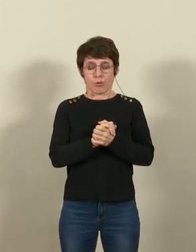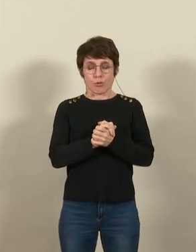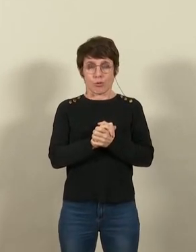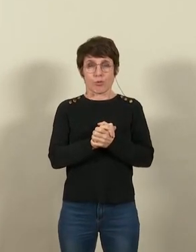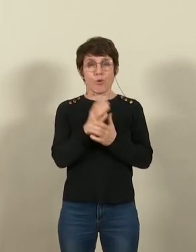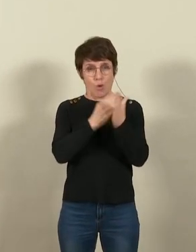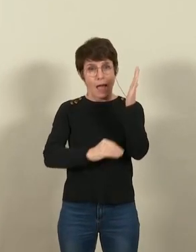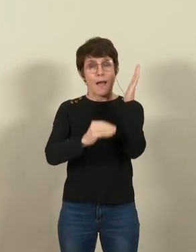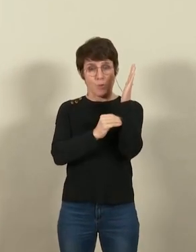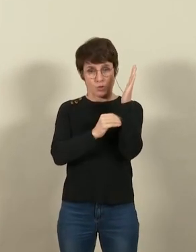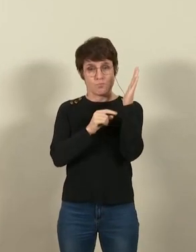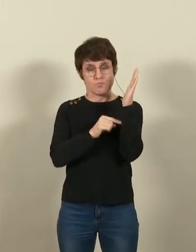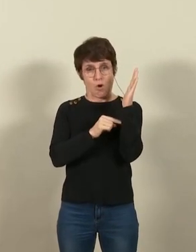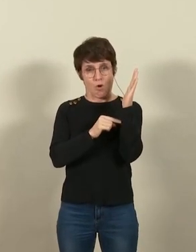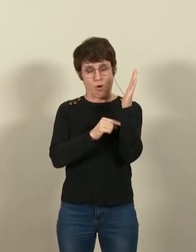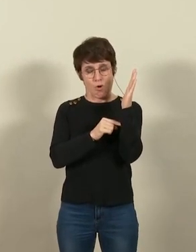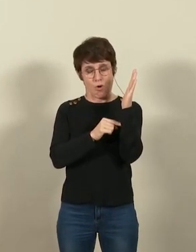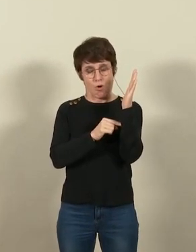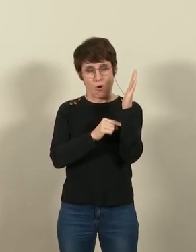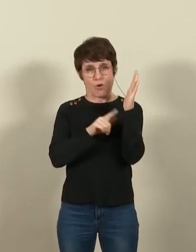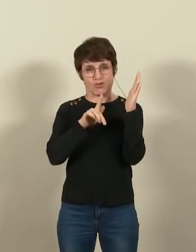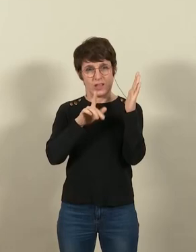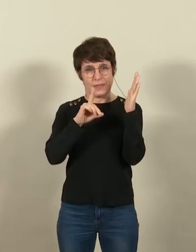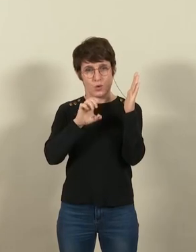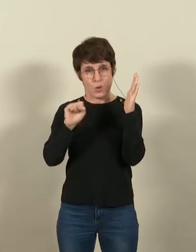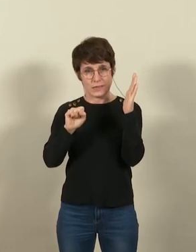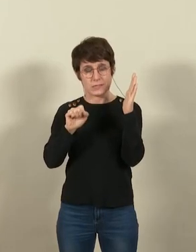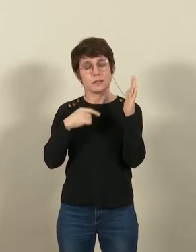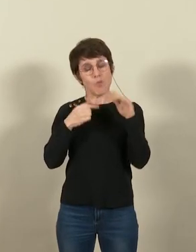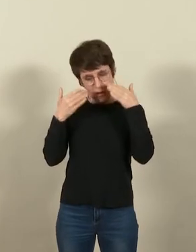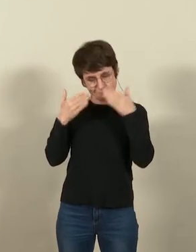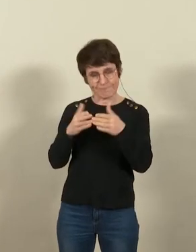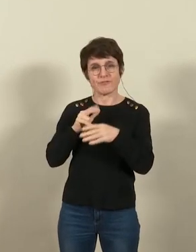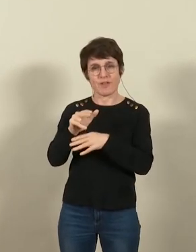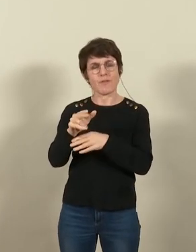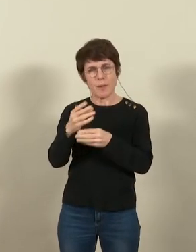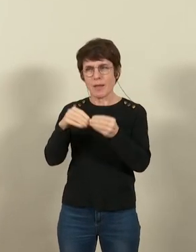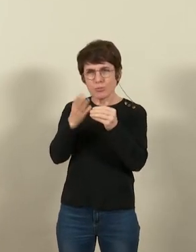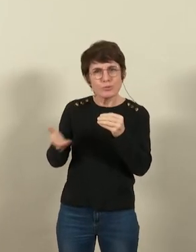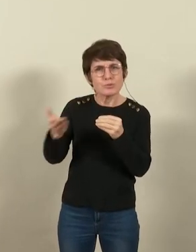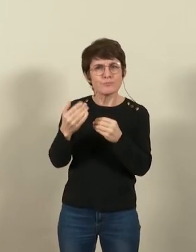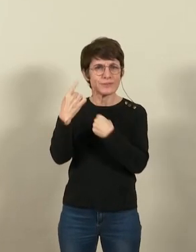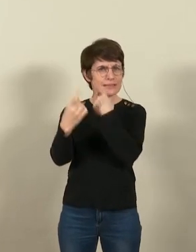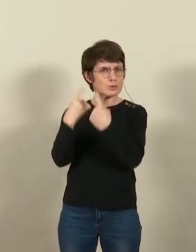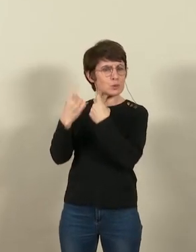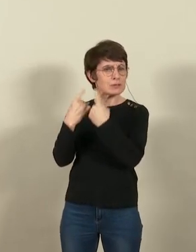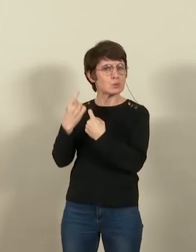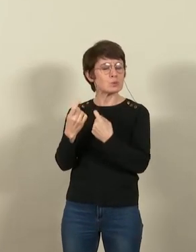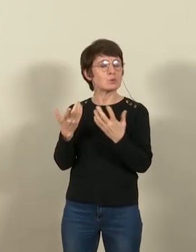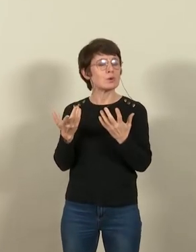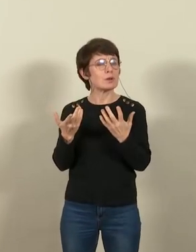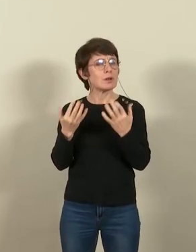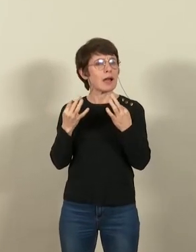l'amendement mais pas seulement de de de gdes mais pas seulement puisqu'il y a eu plusieurs questionnements sur justement